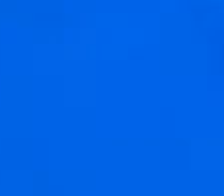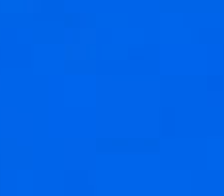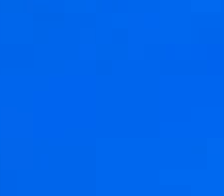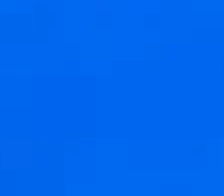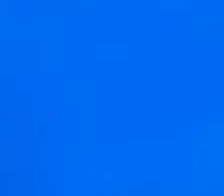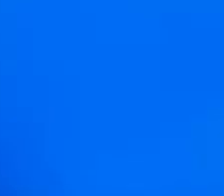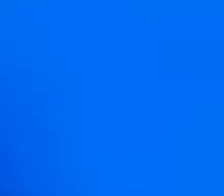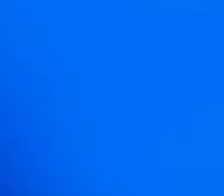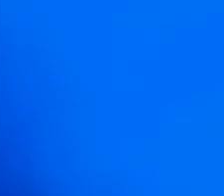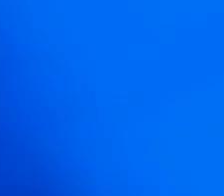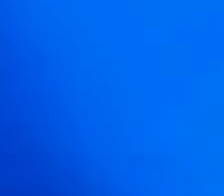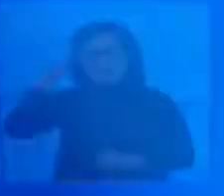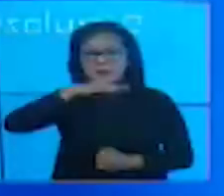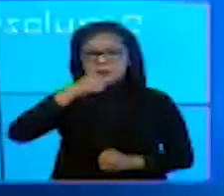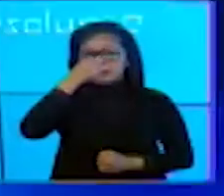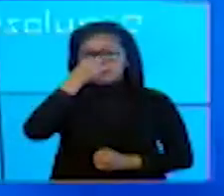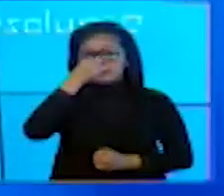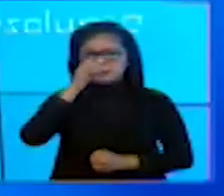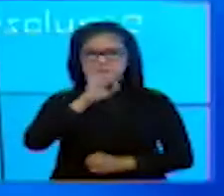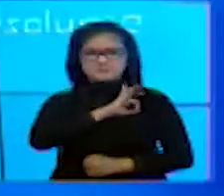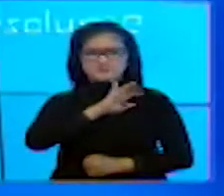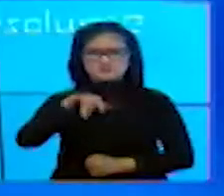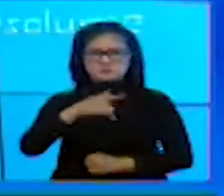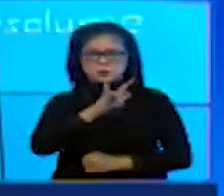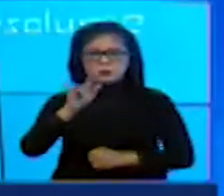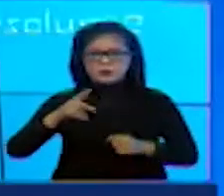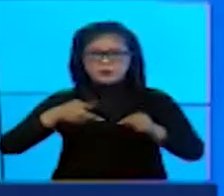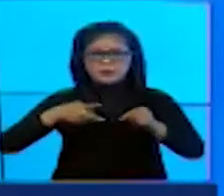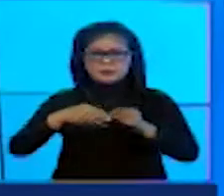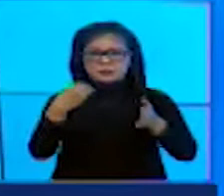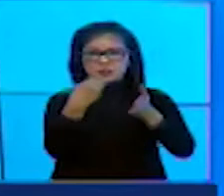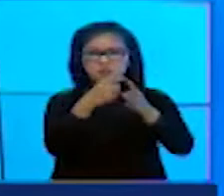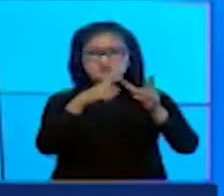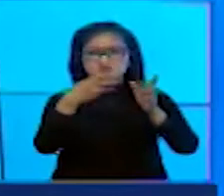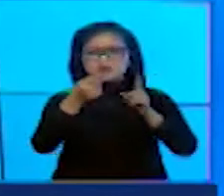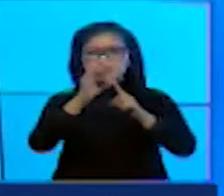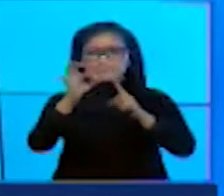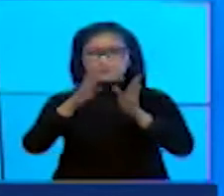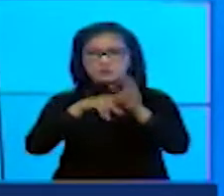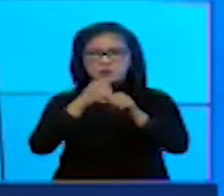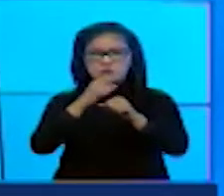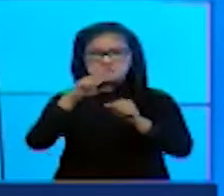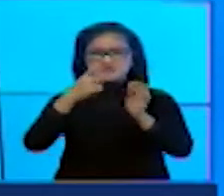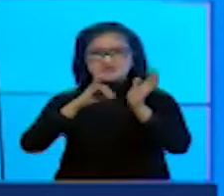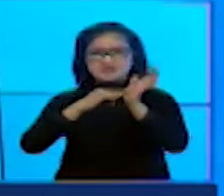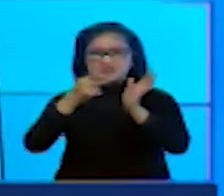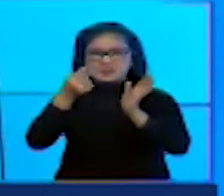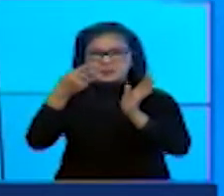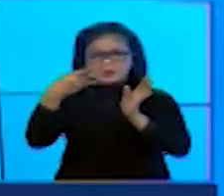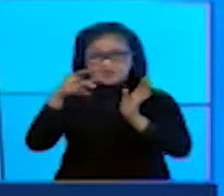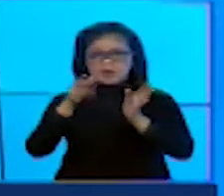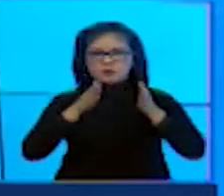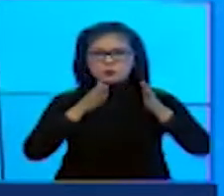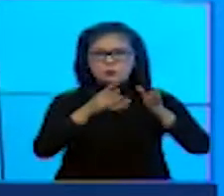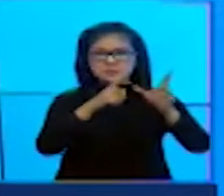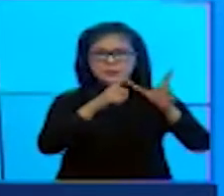Anda masih bersama kami pemirsa Presiden Joko Widodo hari habis meresmikan tol serpong-cinere ruas Serpong Pamulang serta jalan tol